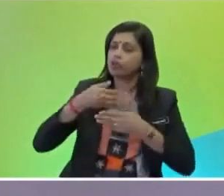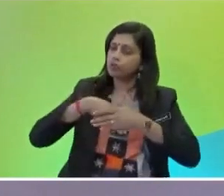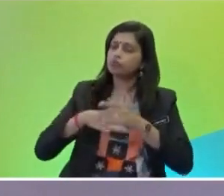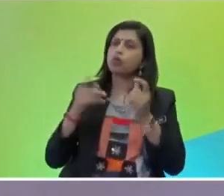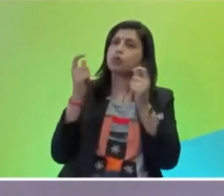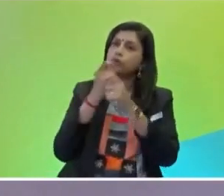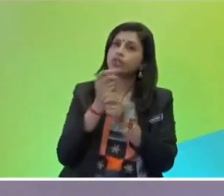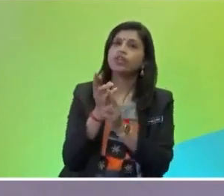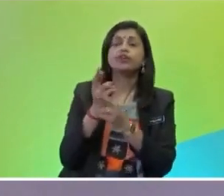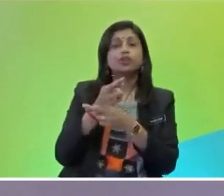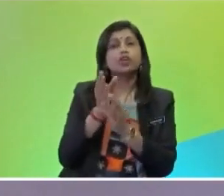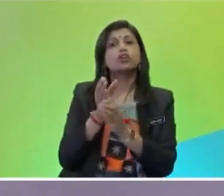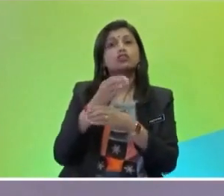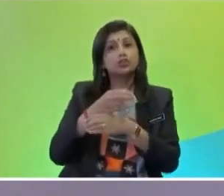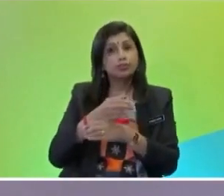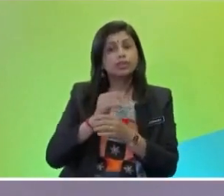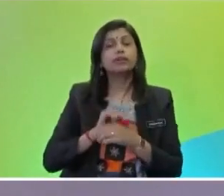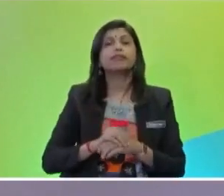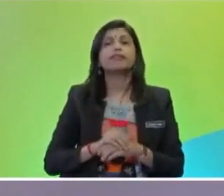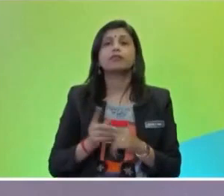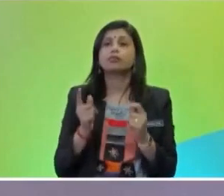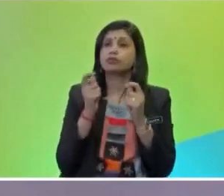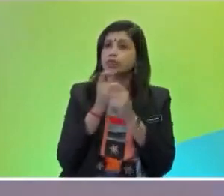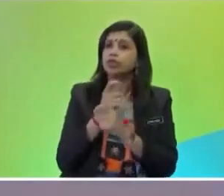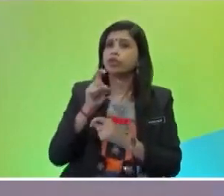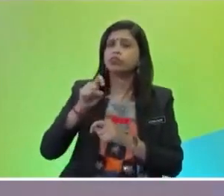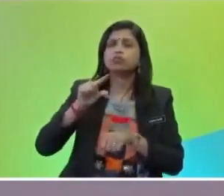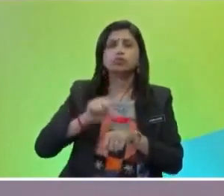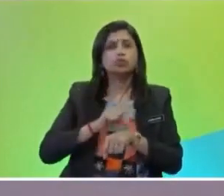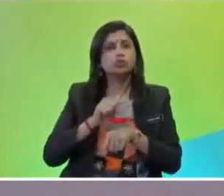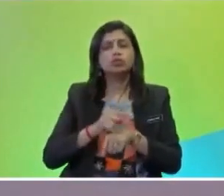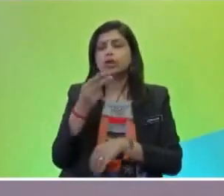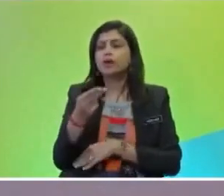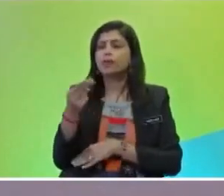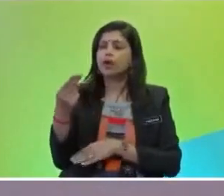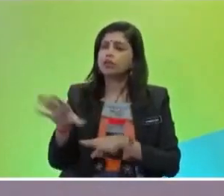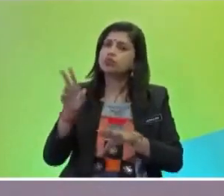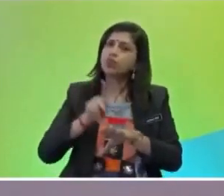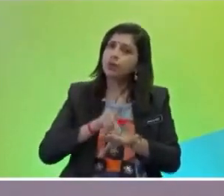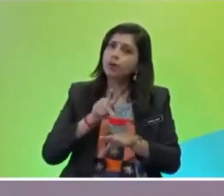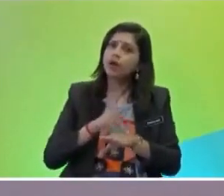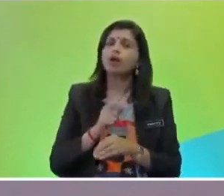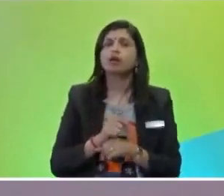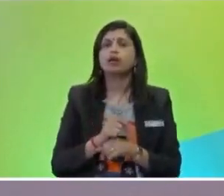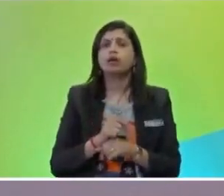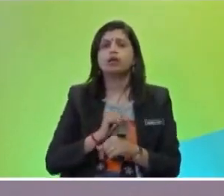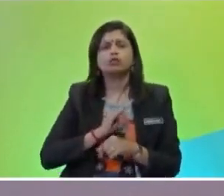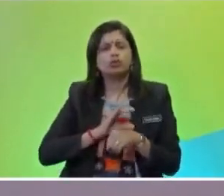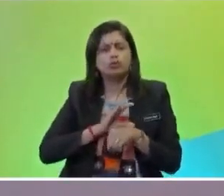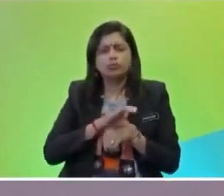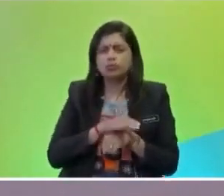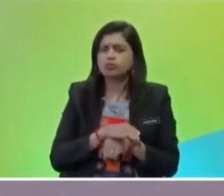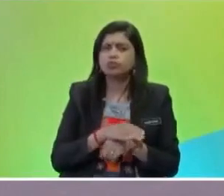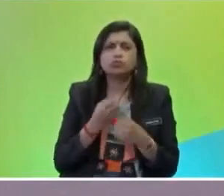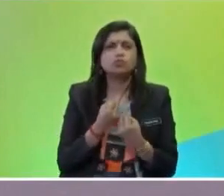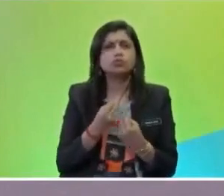pertandingan reka cipta. Pertandingan ini perlu gunakan barangan terpakai. Saya terpaksa menyediakan banyak